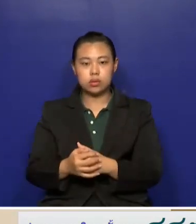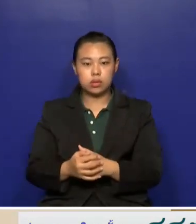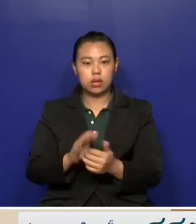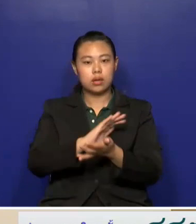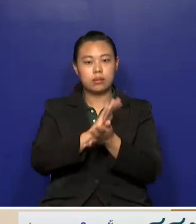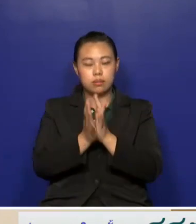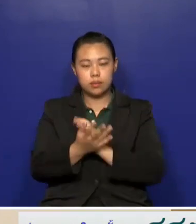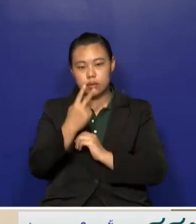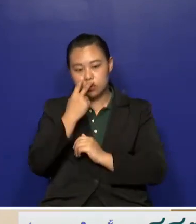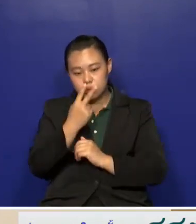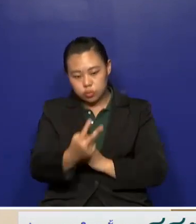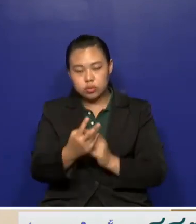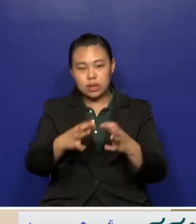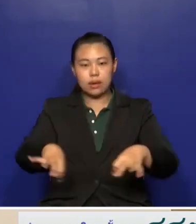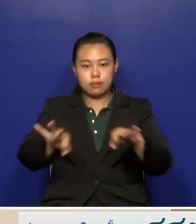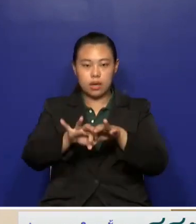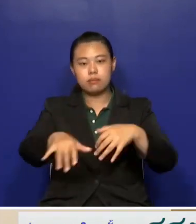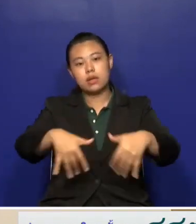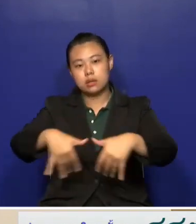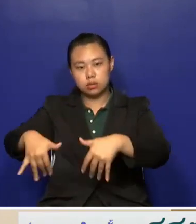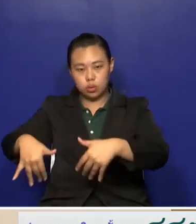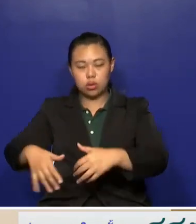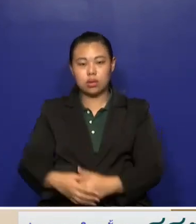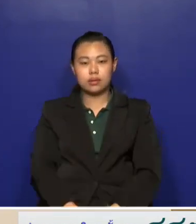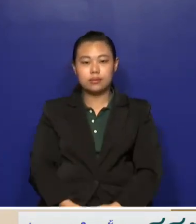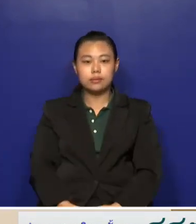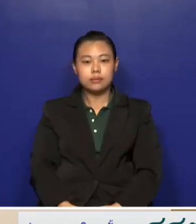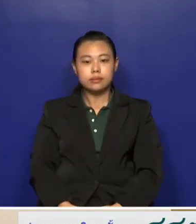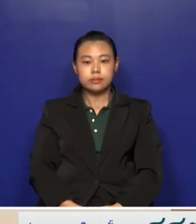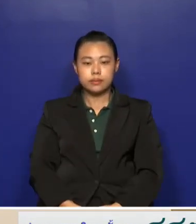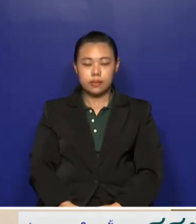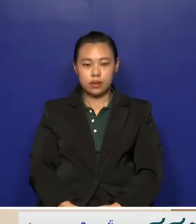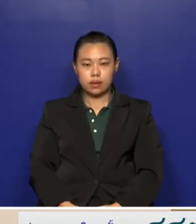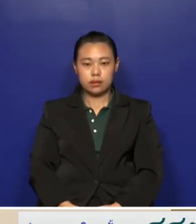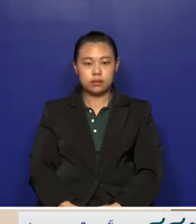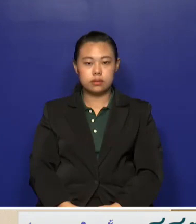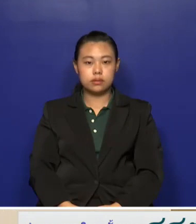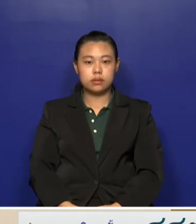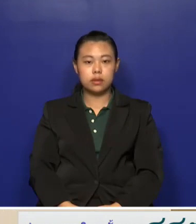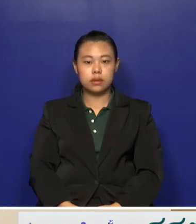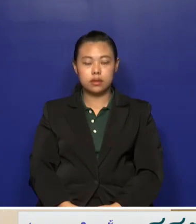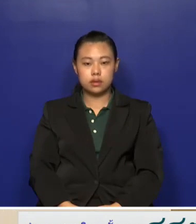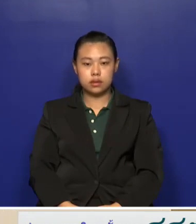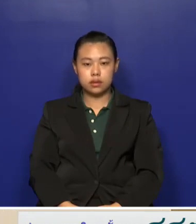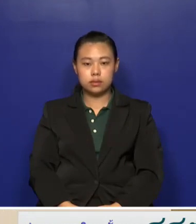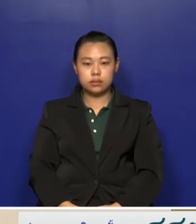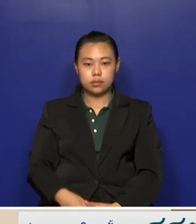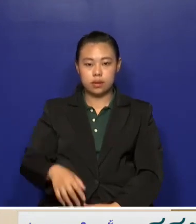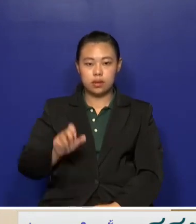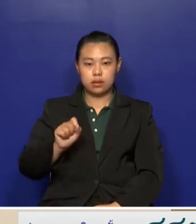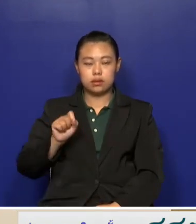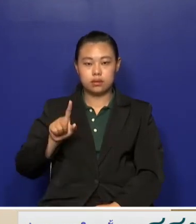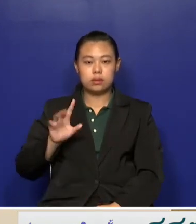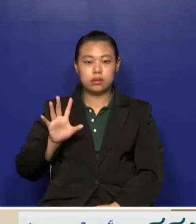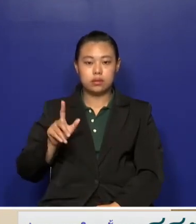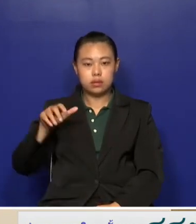มุ่งไปสู่ประชาชนเป็นหลักนะครับสำหรับความเห็นของท่านสมาชิกนะครับขอเรียนสำนักงานขอเรียนอย่างนี้นะครับว่าทุ